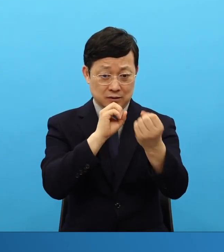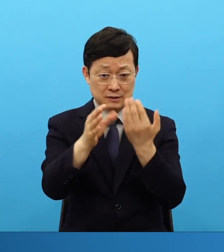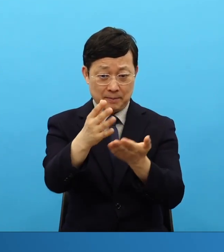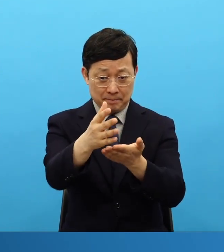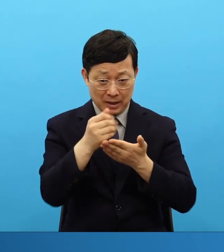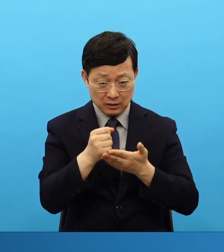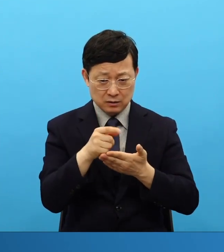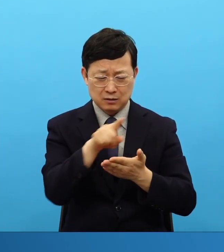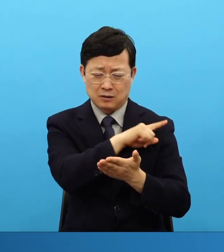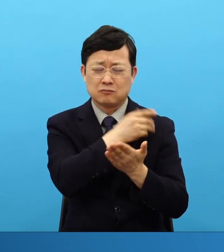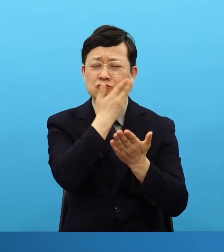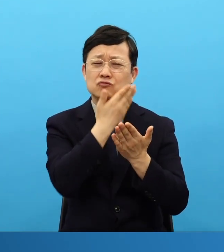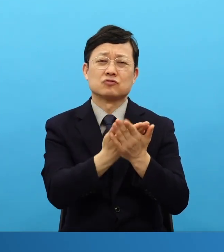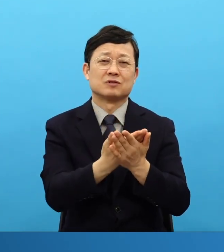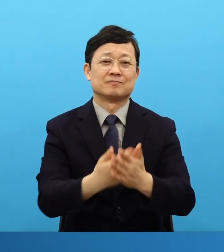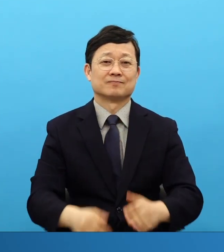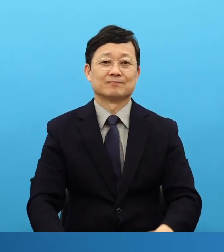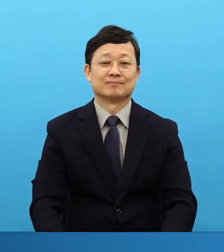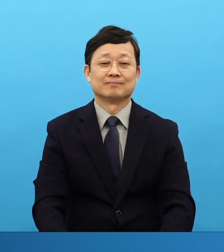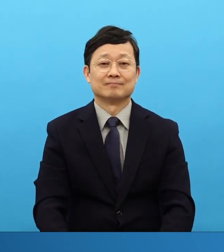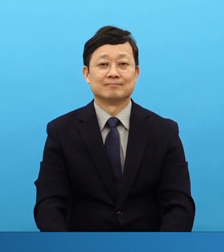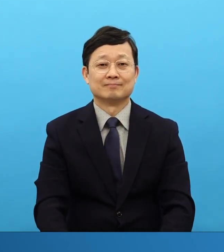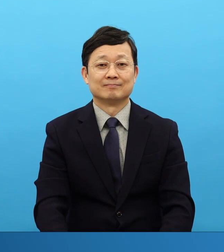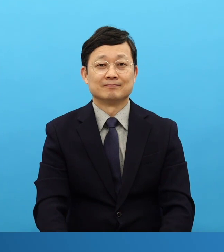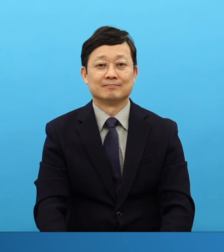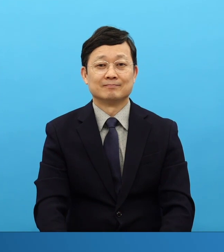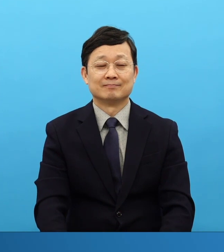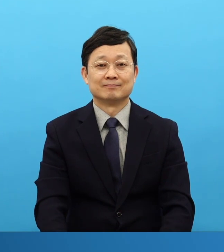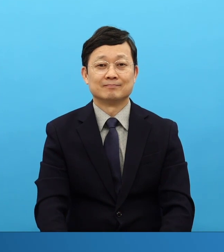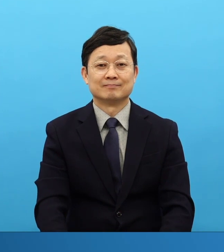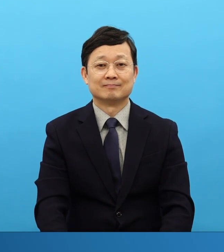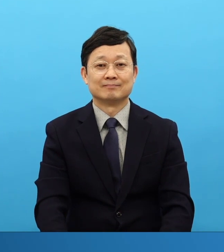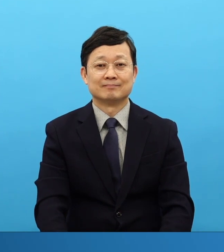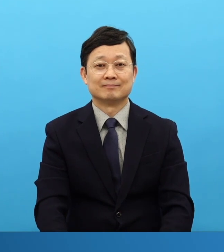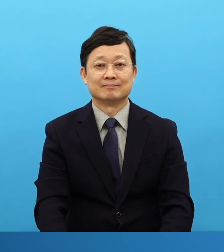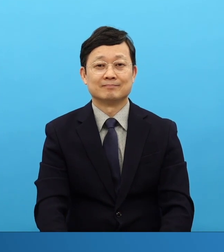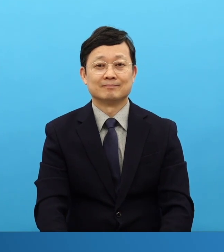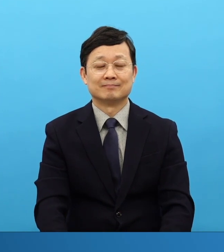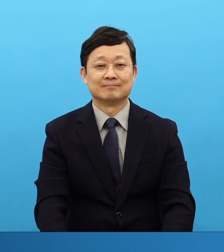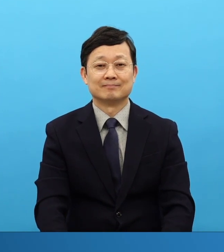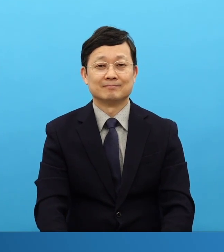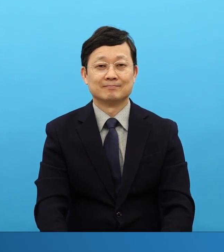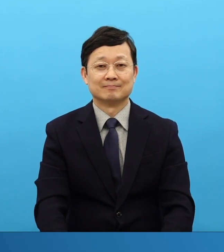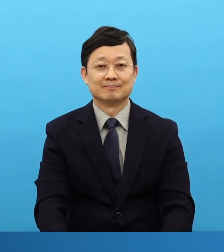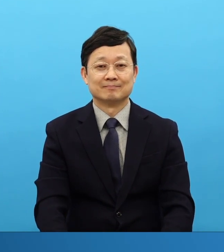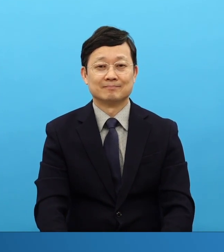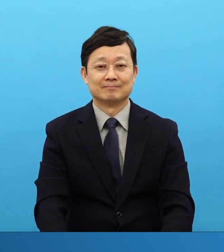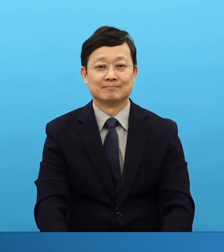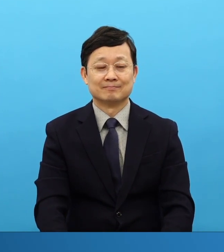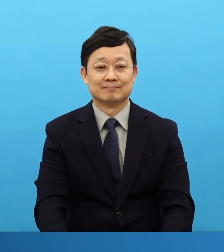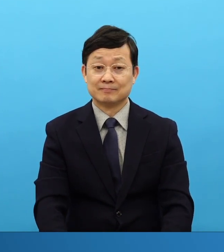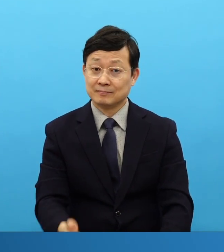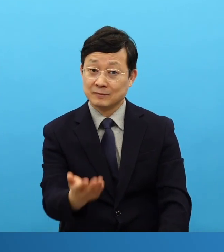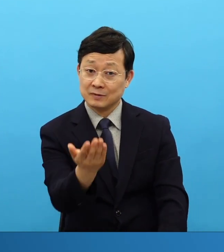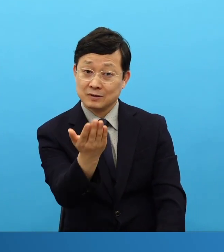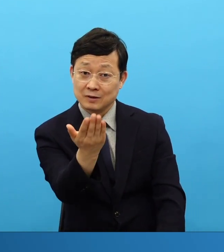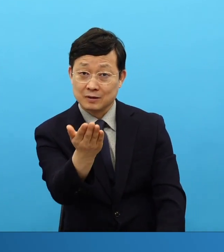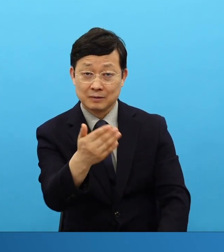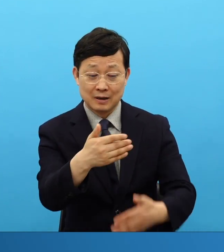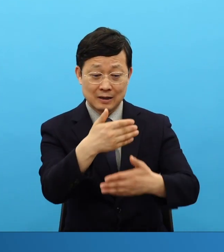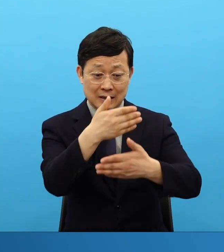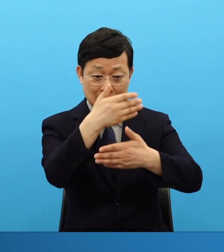because each and every person that comes to visit them is inside of the absolute sovereignty of God, it was their key to help them to find that absolute answer. 여러분의 남아